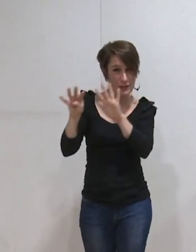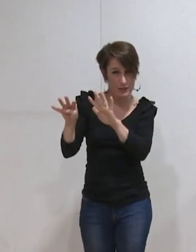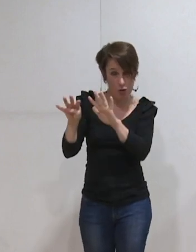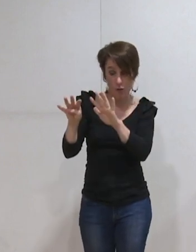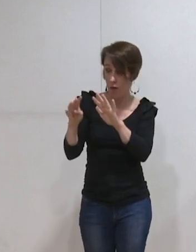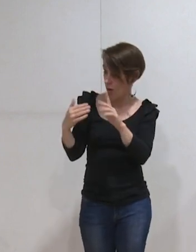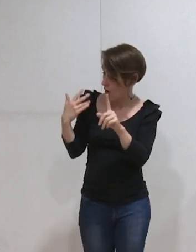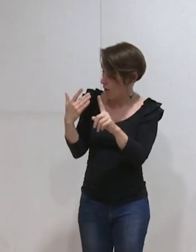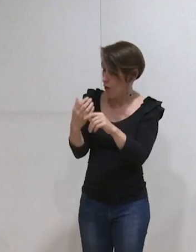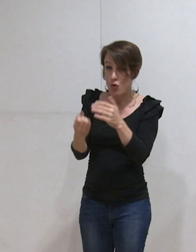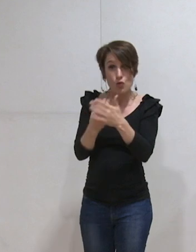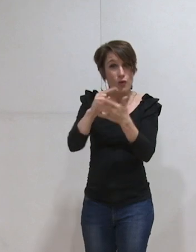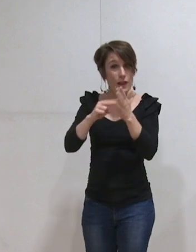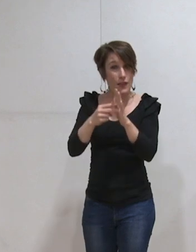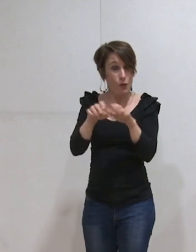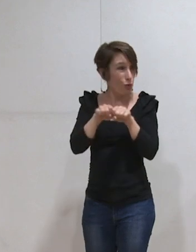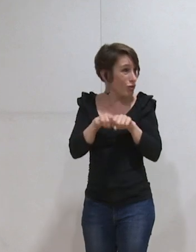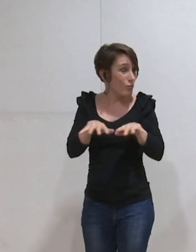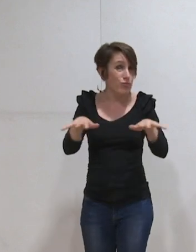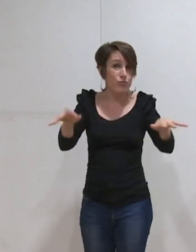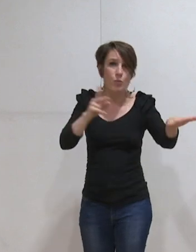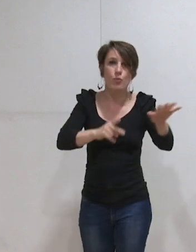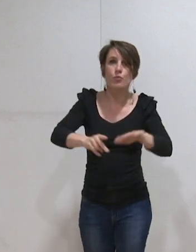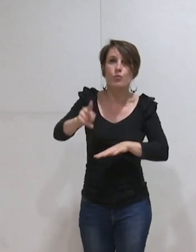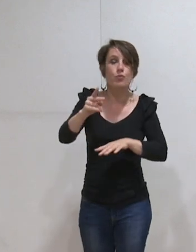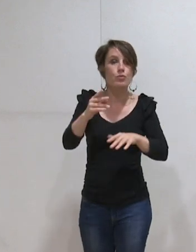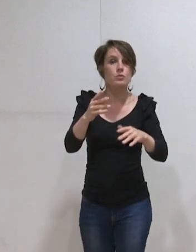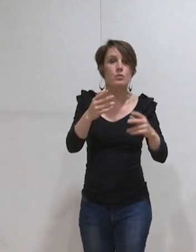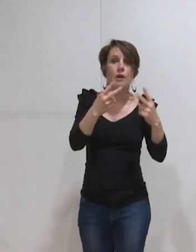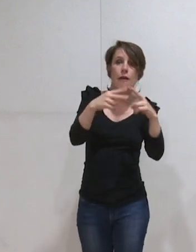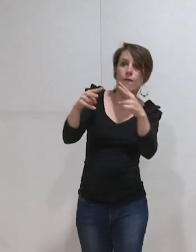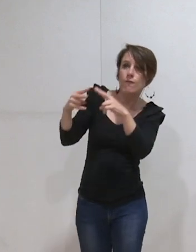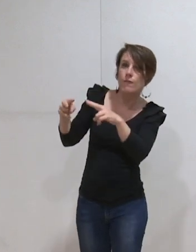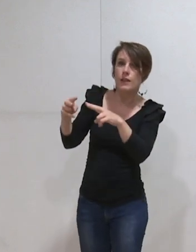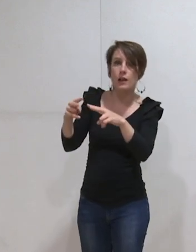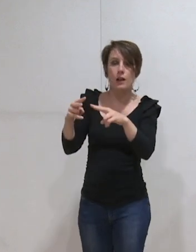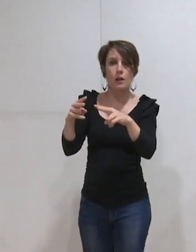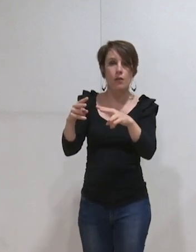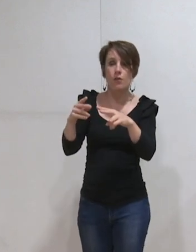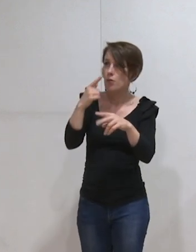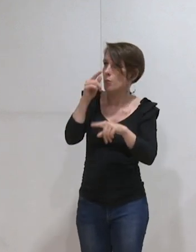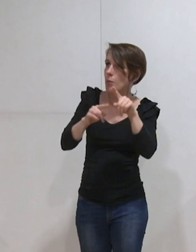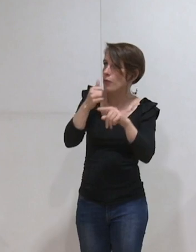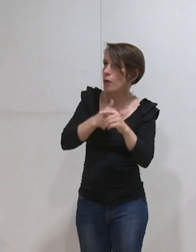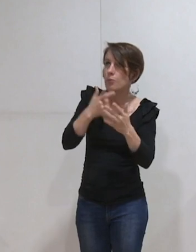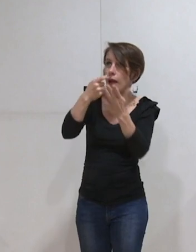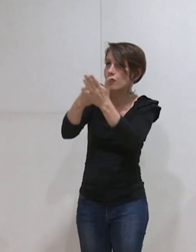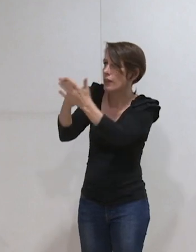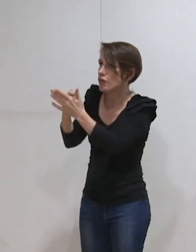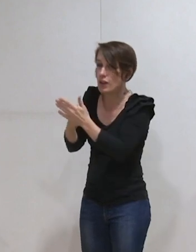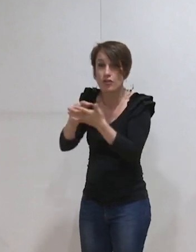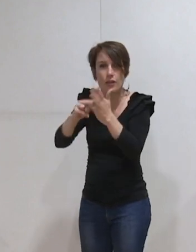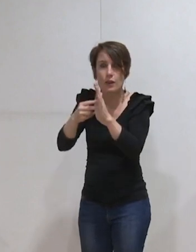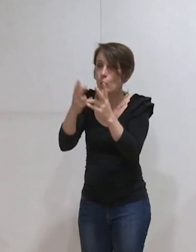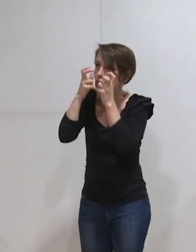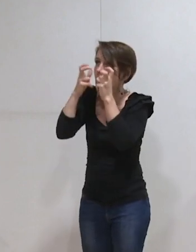arrivent qui sont proposé aux collectivités évidemment he par un certain nombre de marchands de ces produits là ou de ces technologies